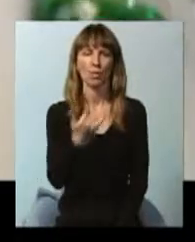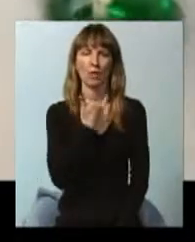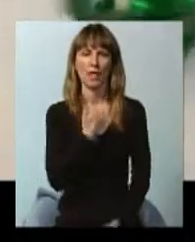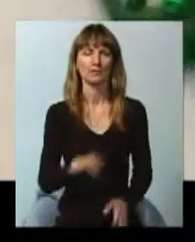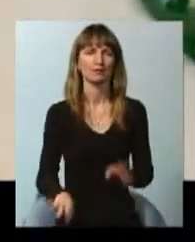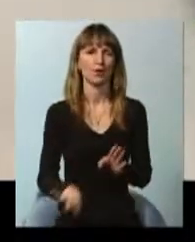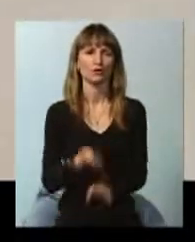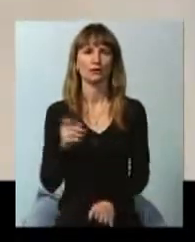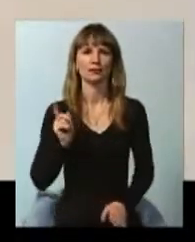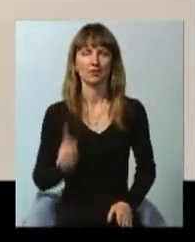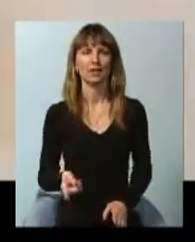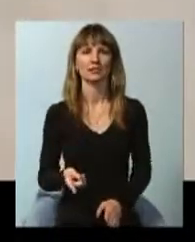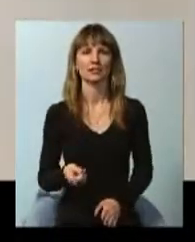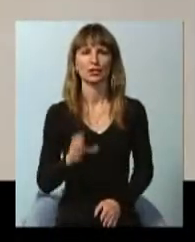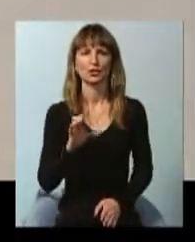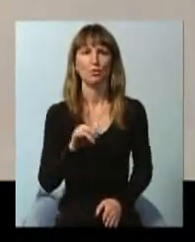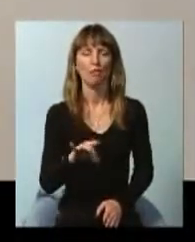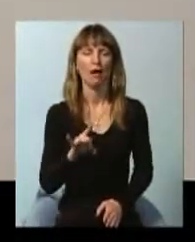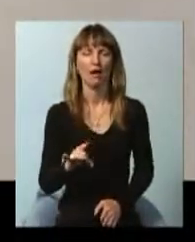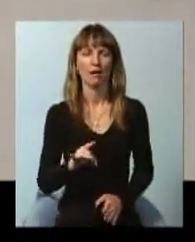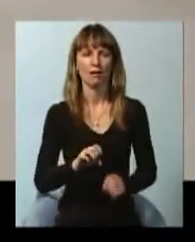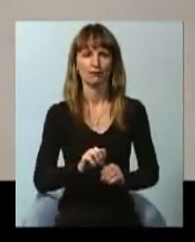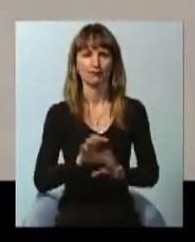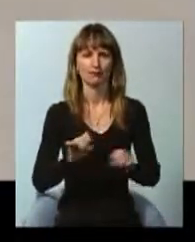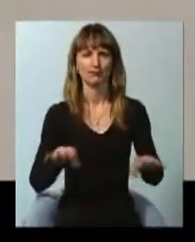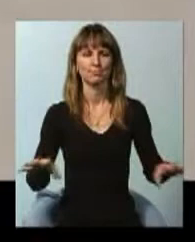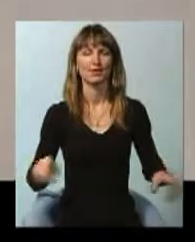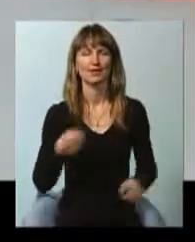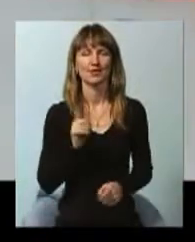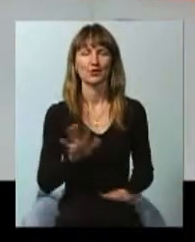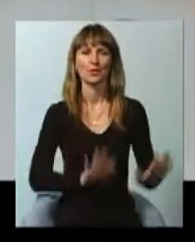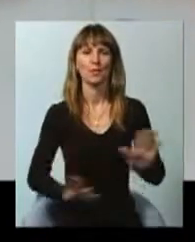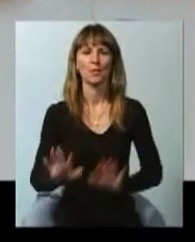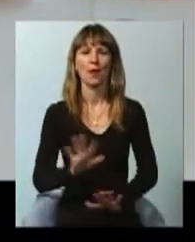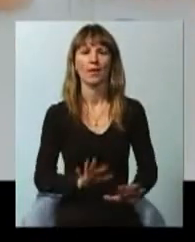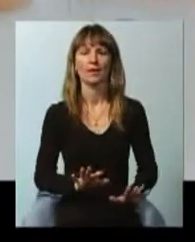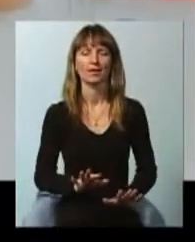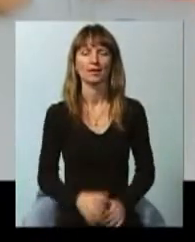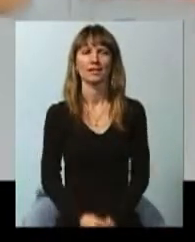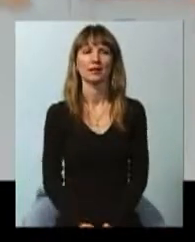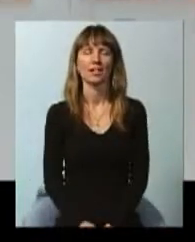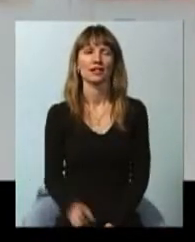вийшла справжня супердимовуха, це справжній туман. Бачите,